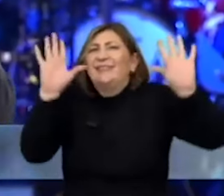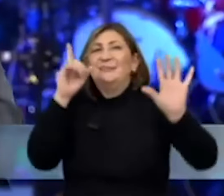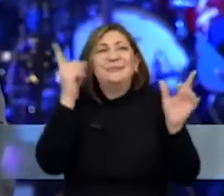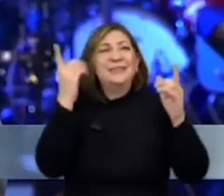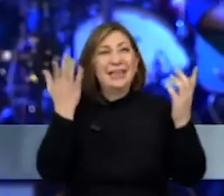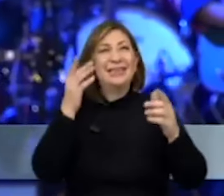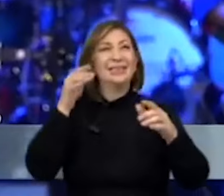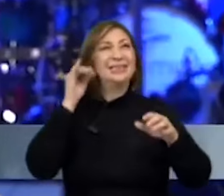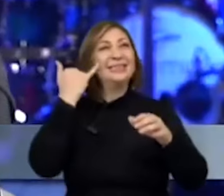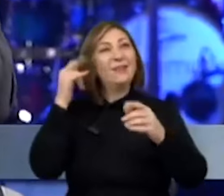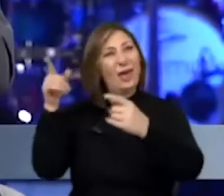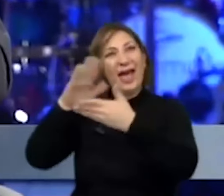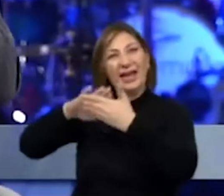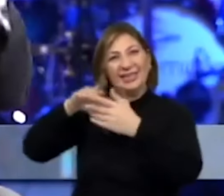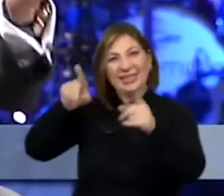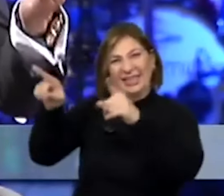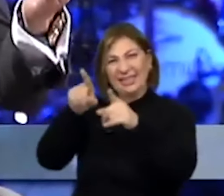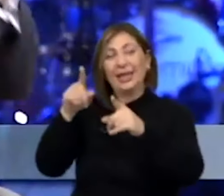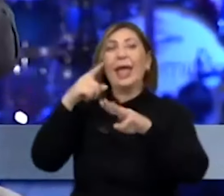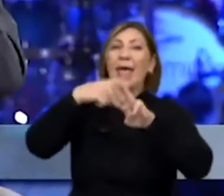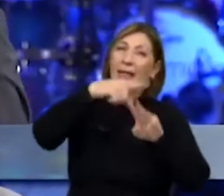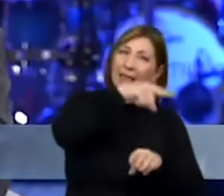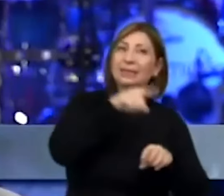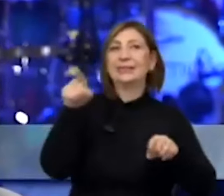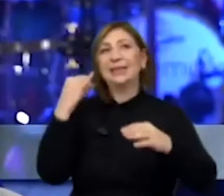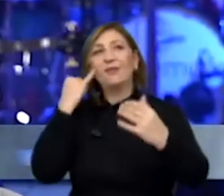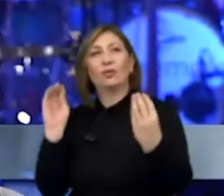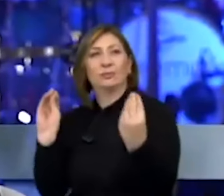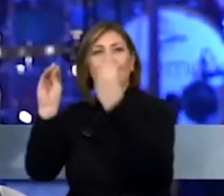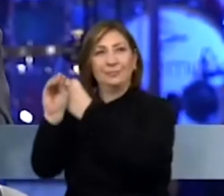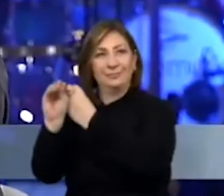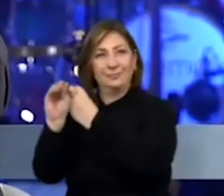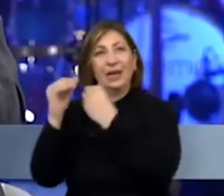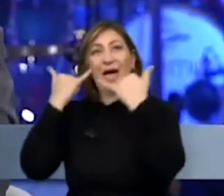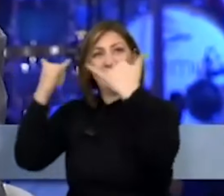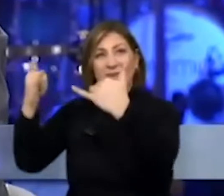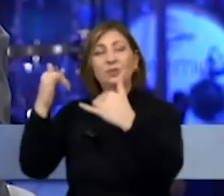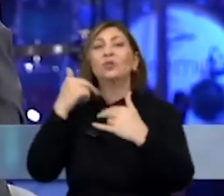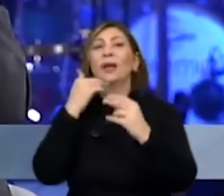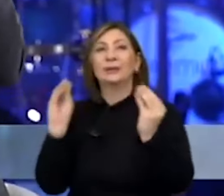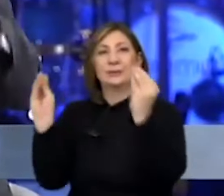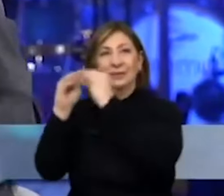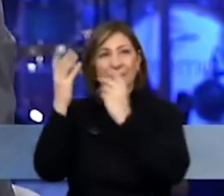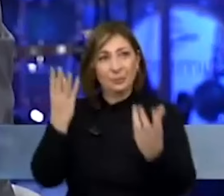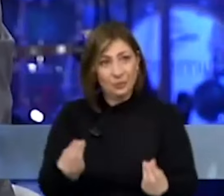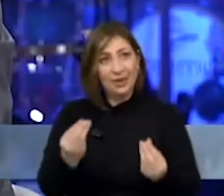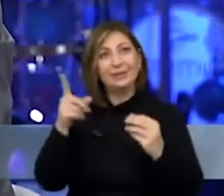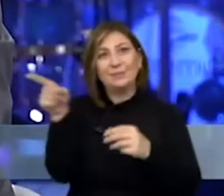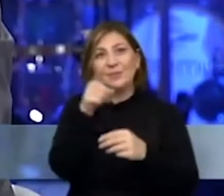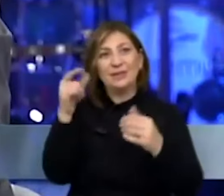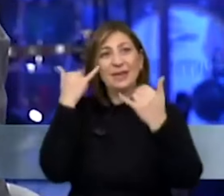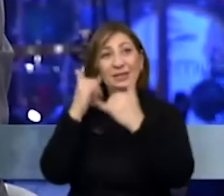durum. Şimdi santraldeki arkadaşlarım ikinizi de hem Engin Bey'i hem seni tekrar arayacaklar ve telefon numaralarını verecekler. Siz